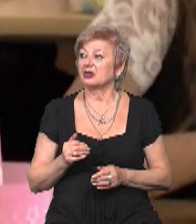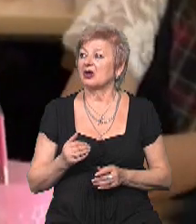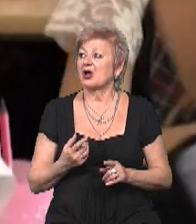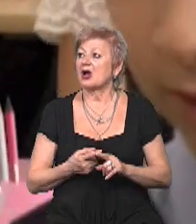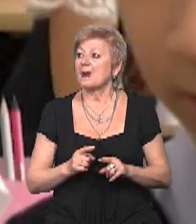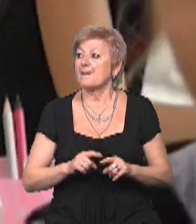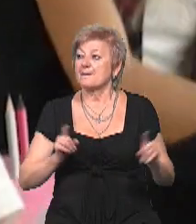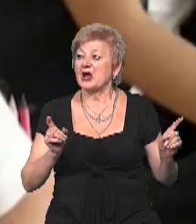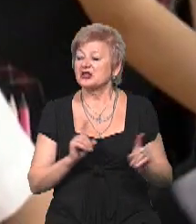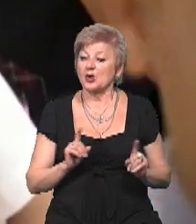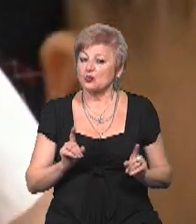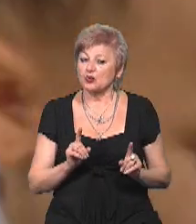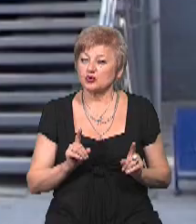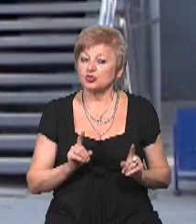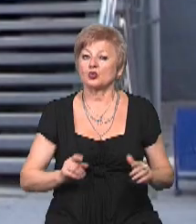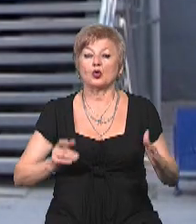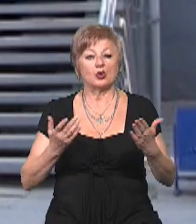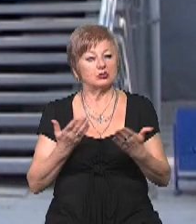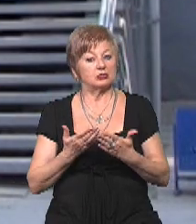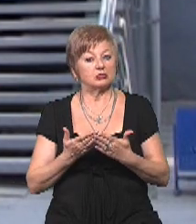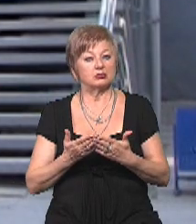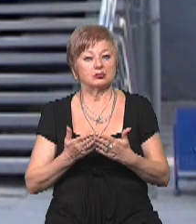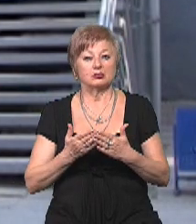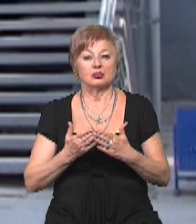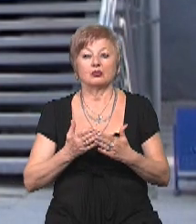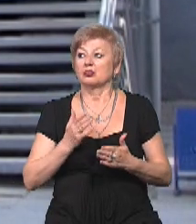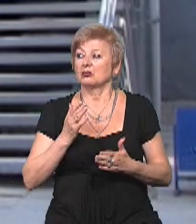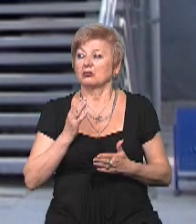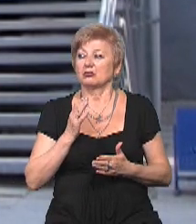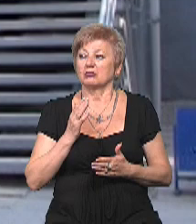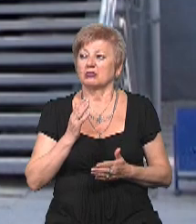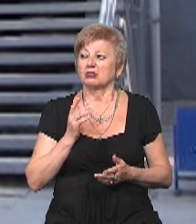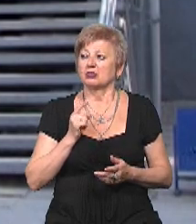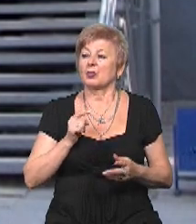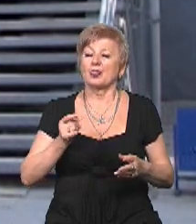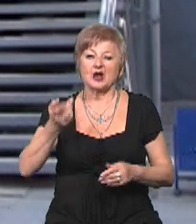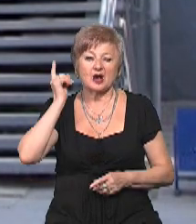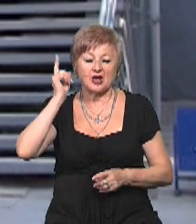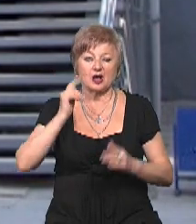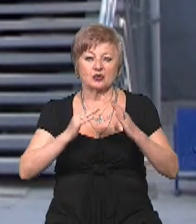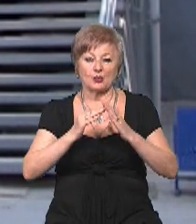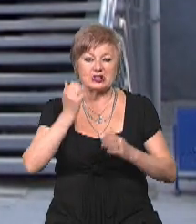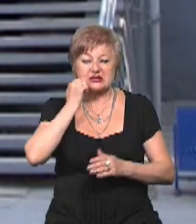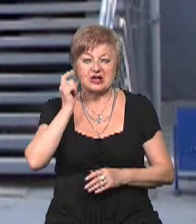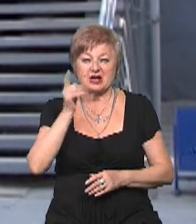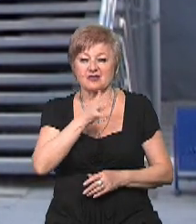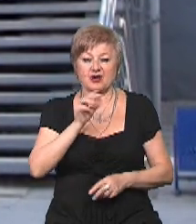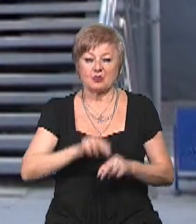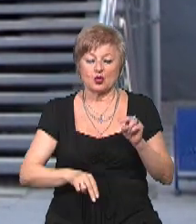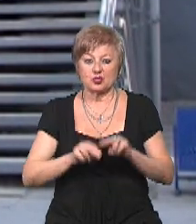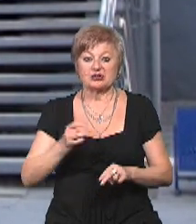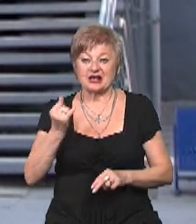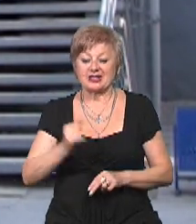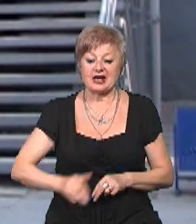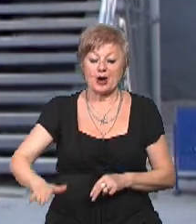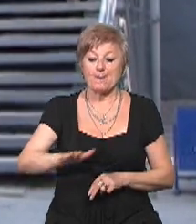що будинки, шкільні будинки, які були побудовані ще за радянських часів, їх площа